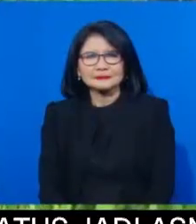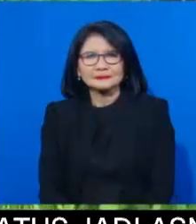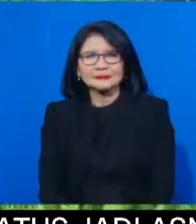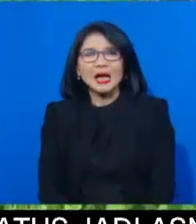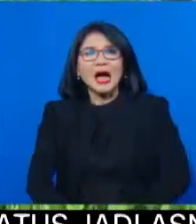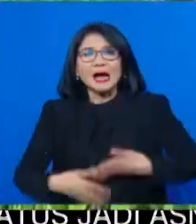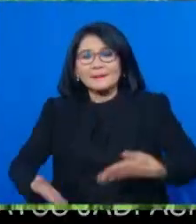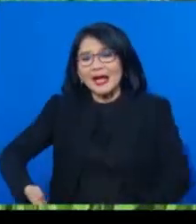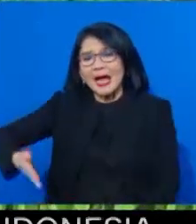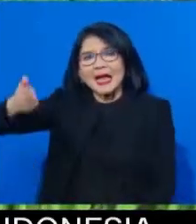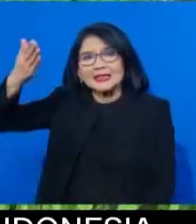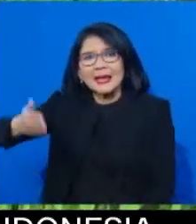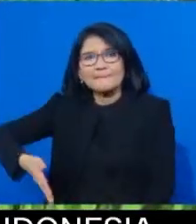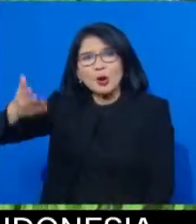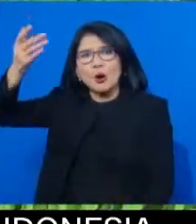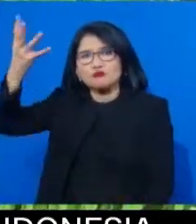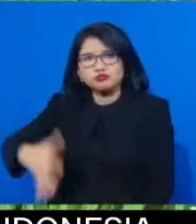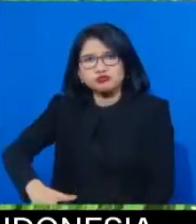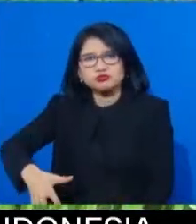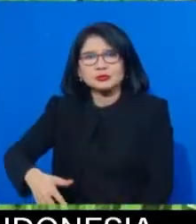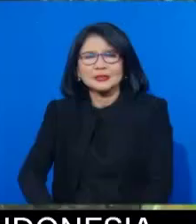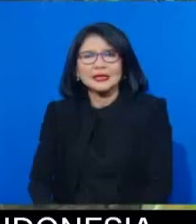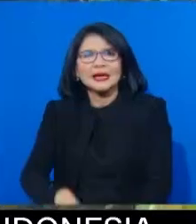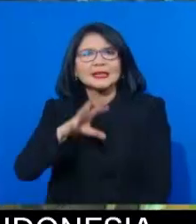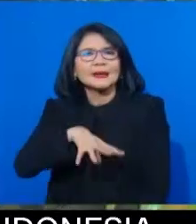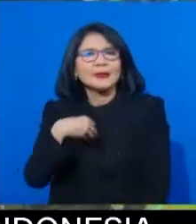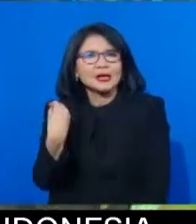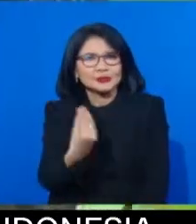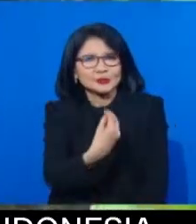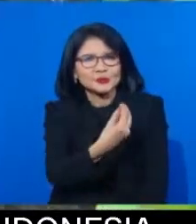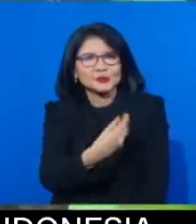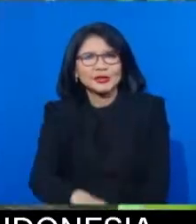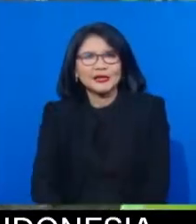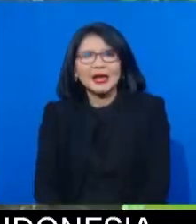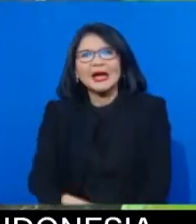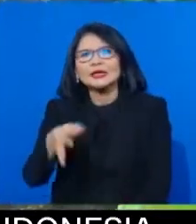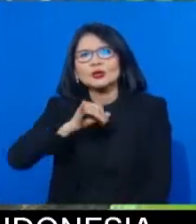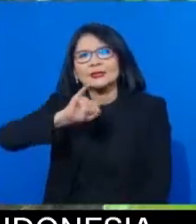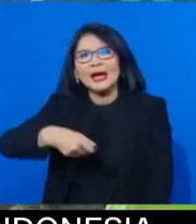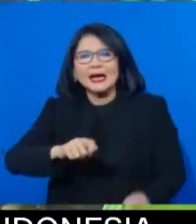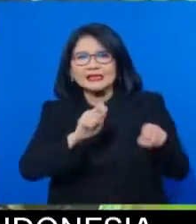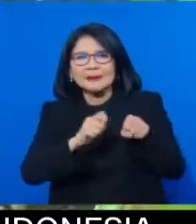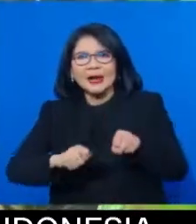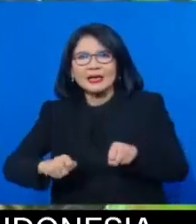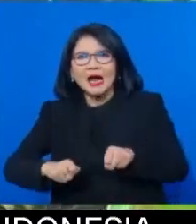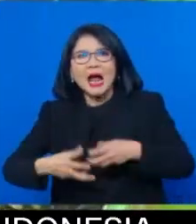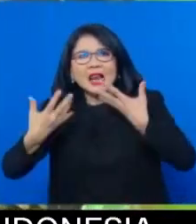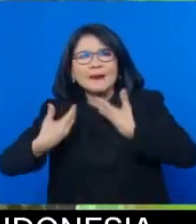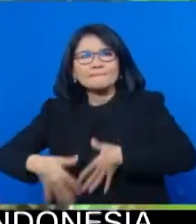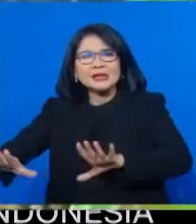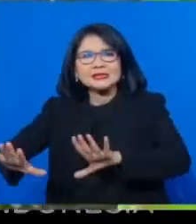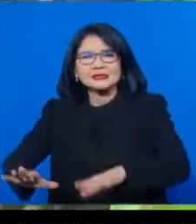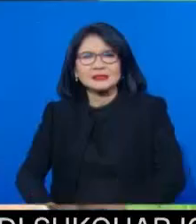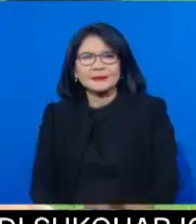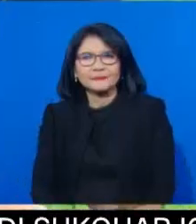Akibat tembok kandang amrol, seekor buaya muara di objek wisata Akar Seribu di Desa Plajan, Jepara, Jawa Tengah, lepas di area persawahan Rabu